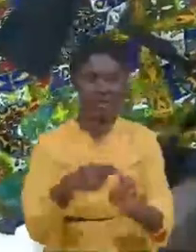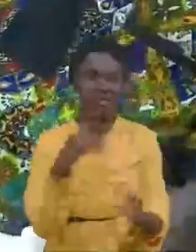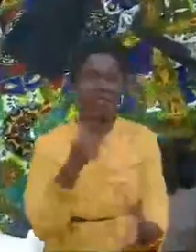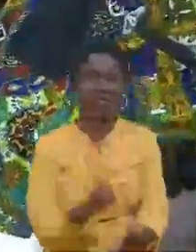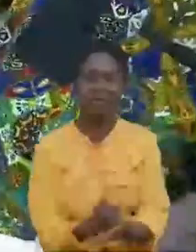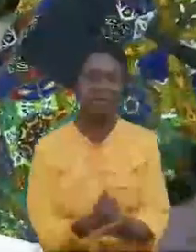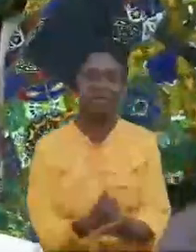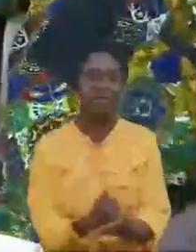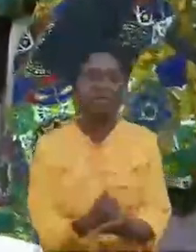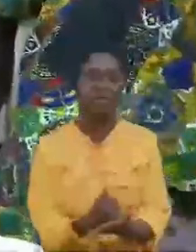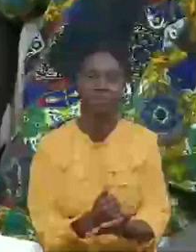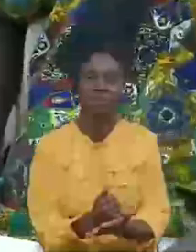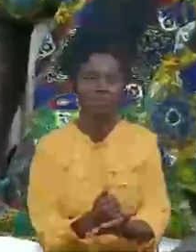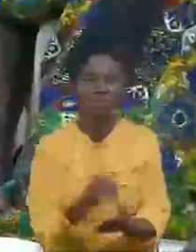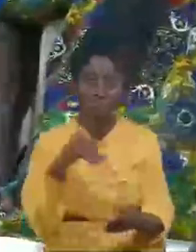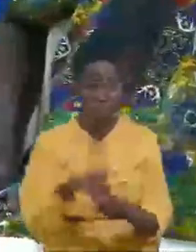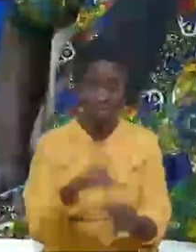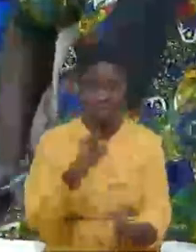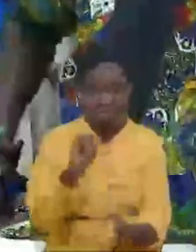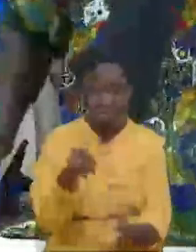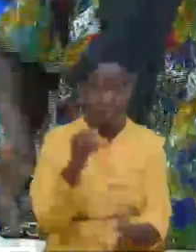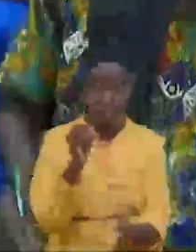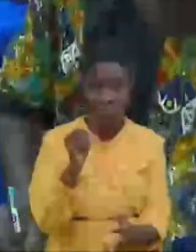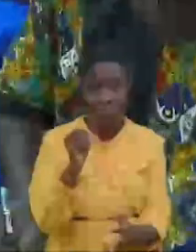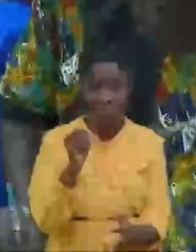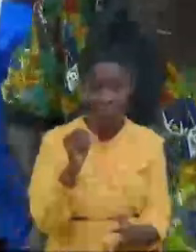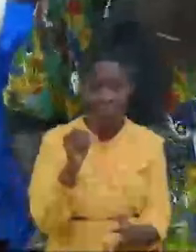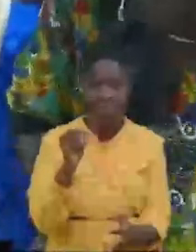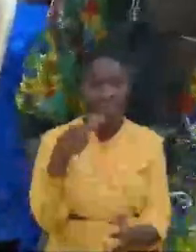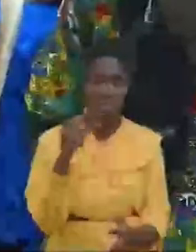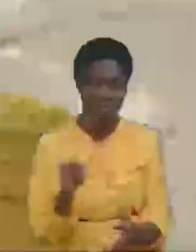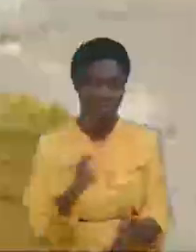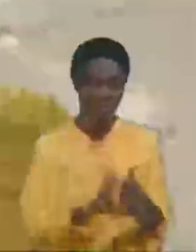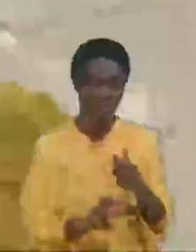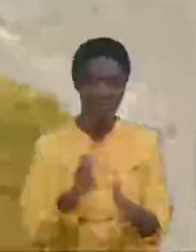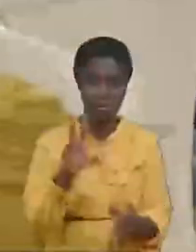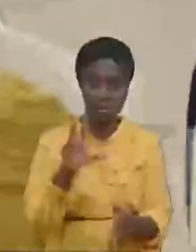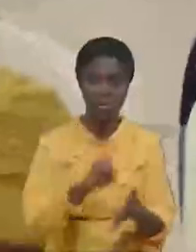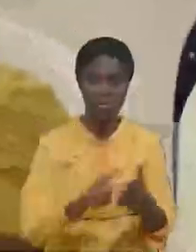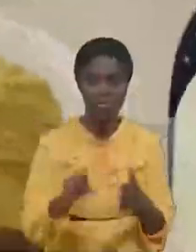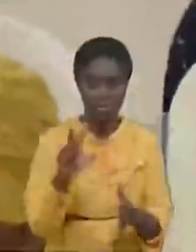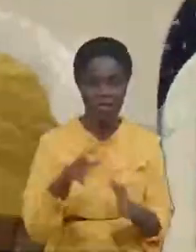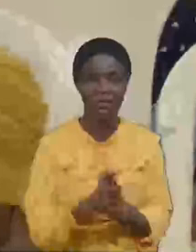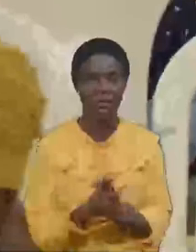au nom de Jésus-Christ. Jean chapitre 3, verset 3.